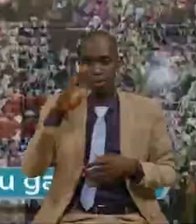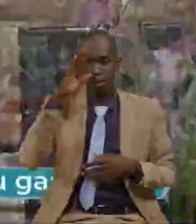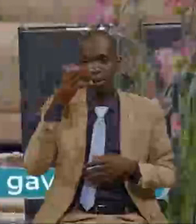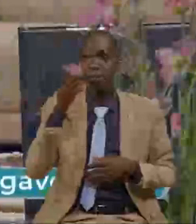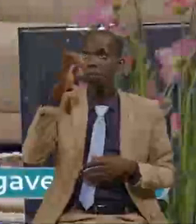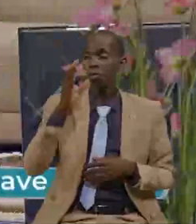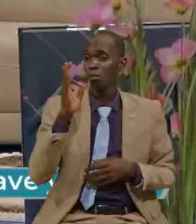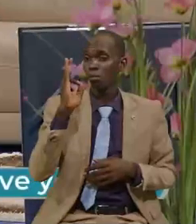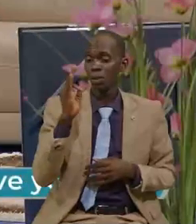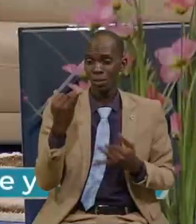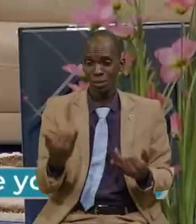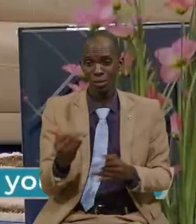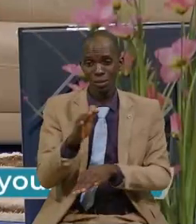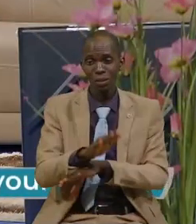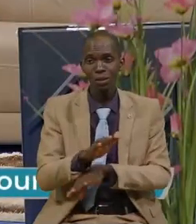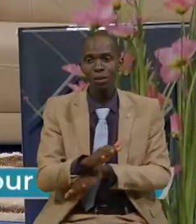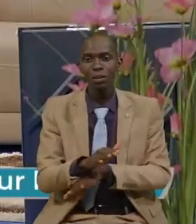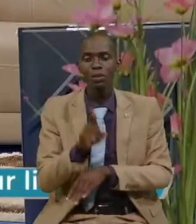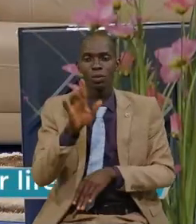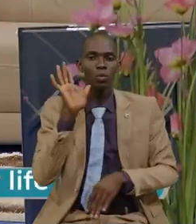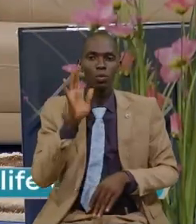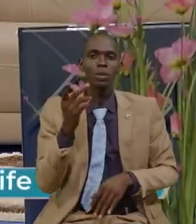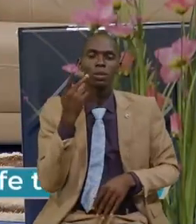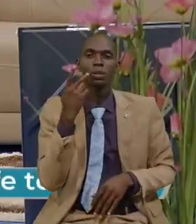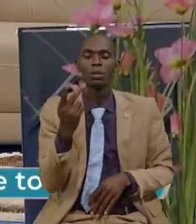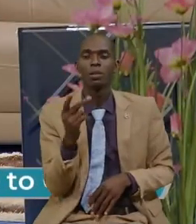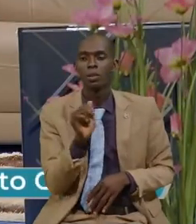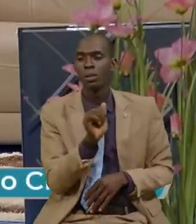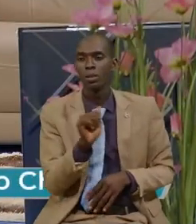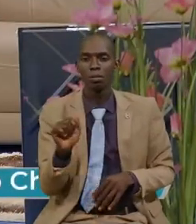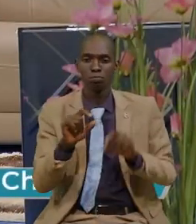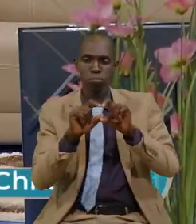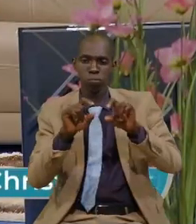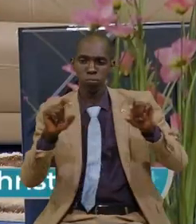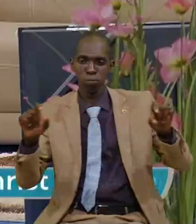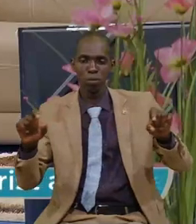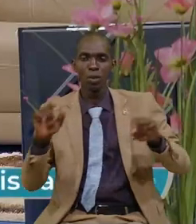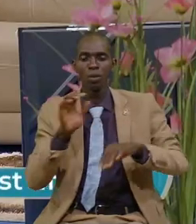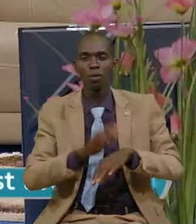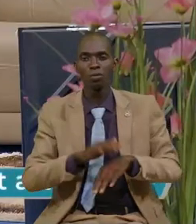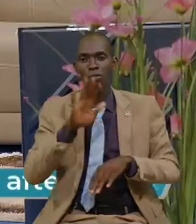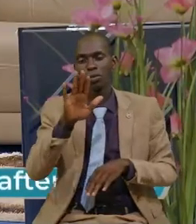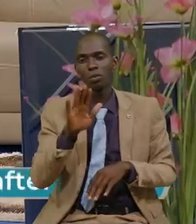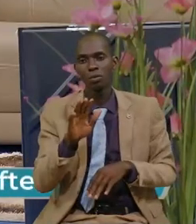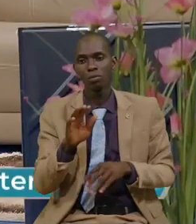message du pasteur ce soir, il y a un lien qui est